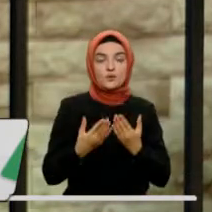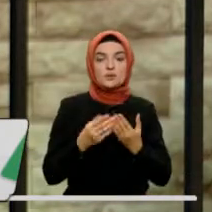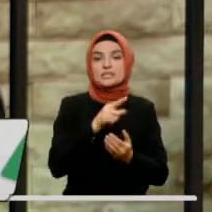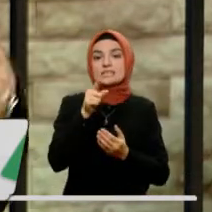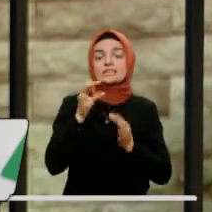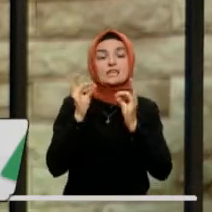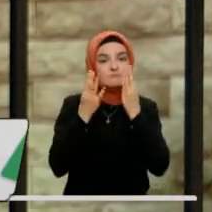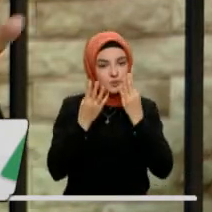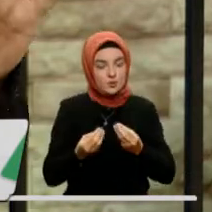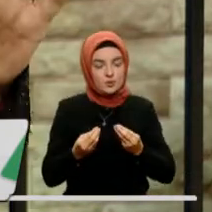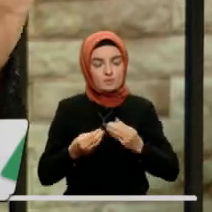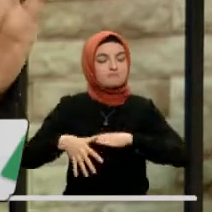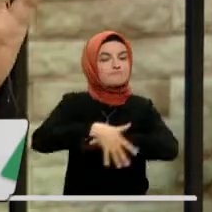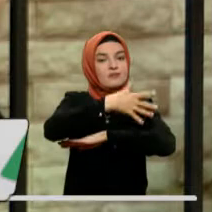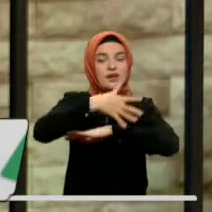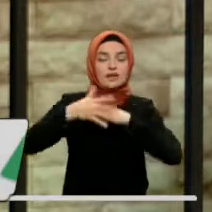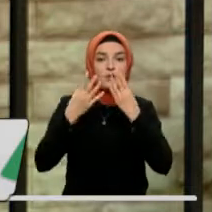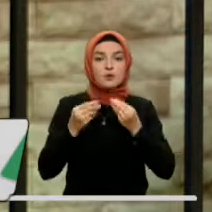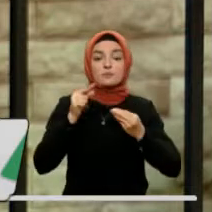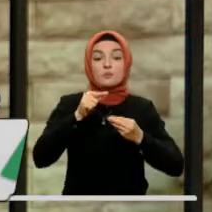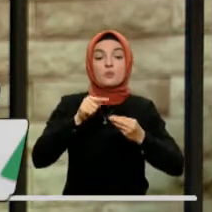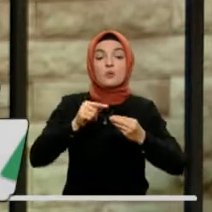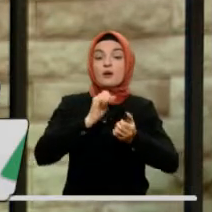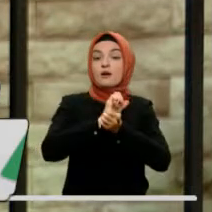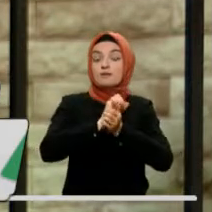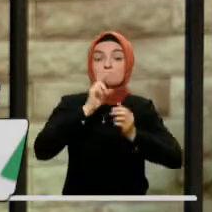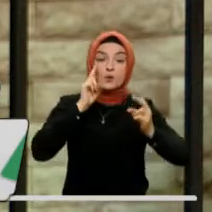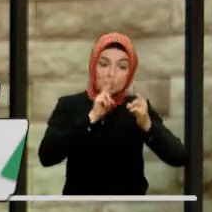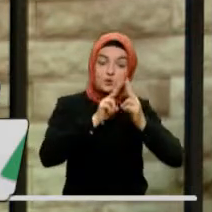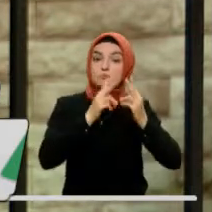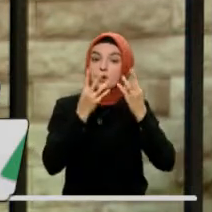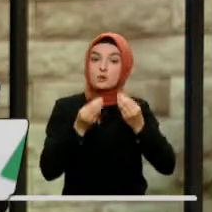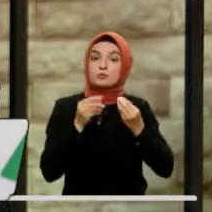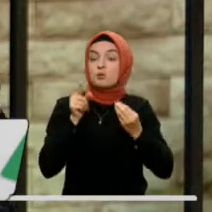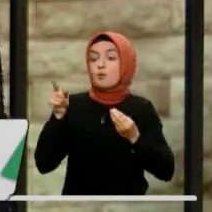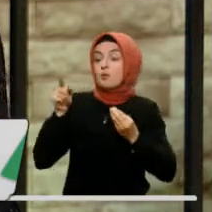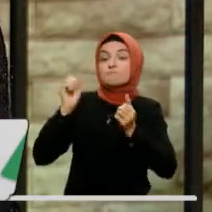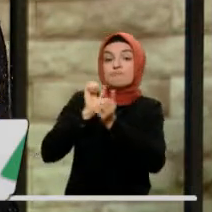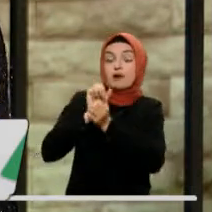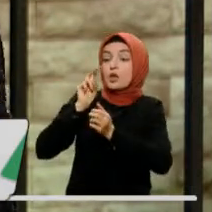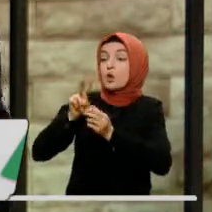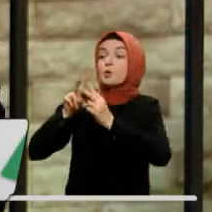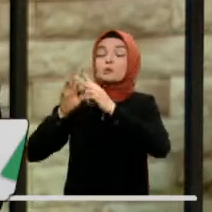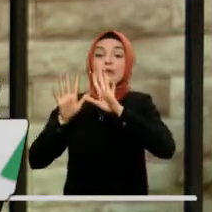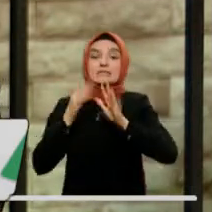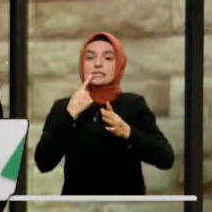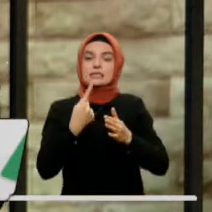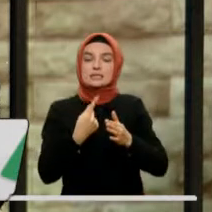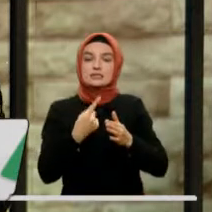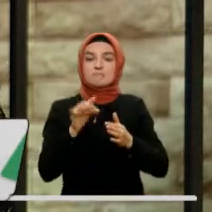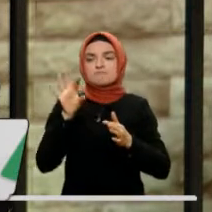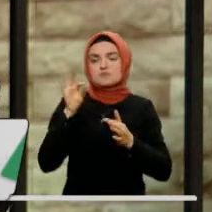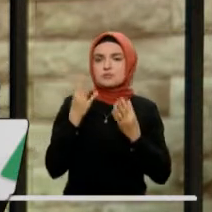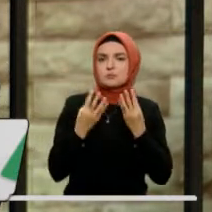olurdu o mahallede. Derdiniz ki ben bu aileyle görüşebilirim ama o aileyle görüşmem. O zaman da seçim ona göre olurdu. Ama tabii şimdi